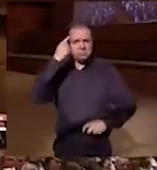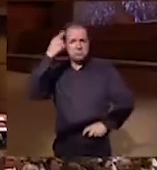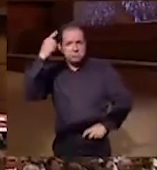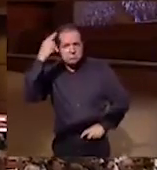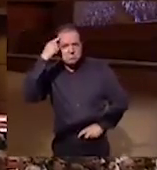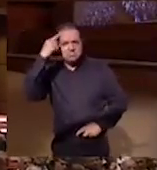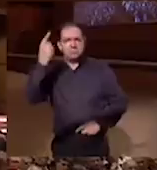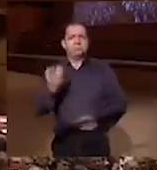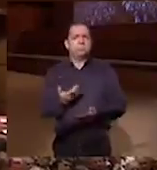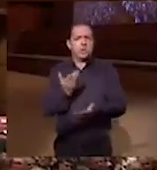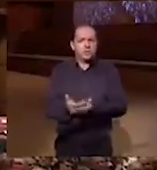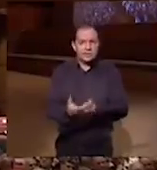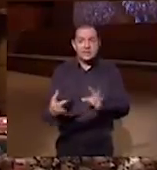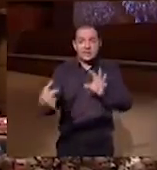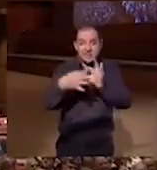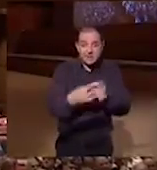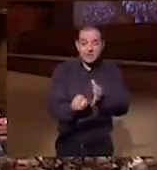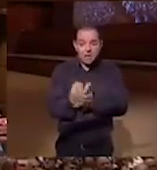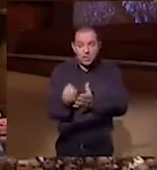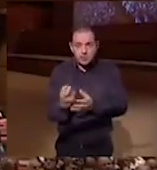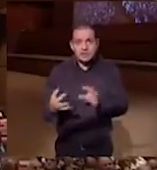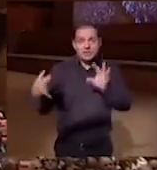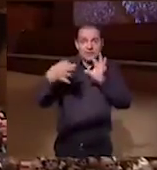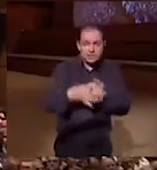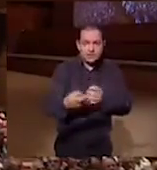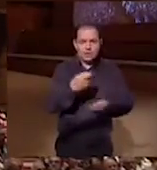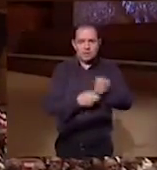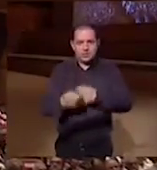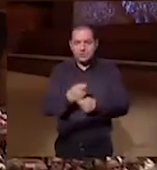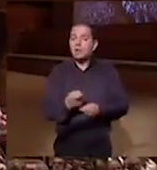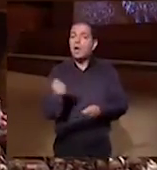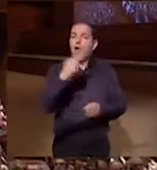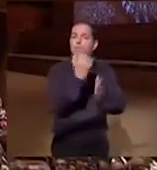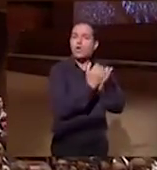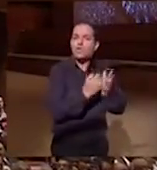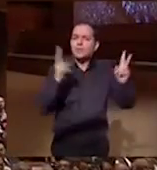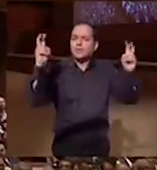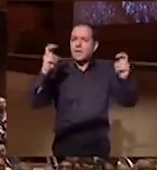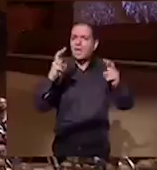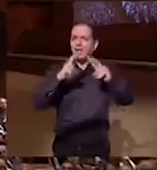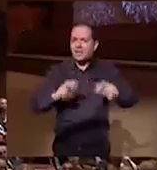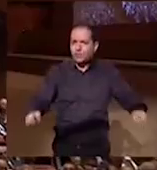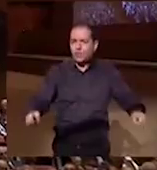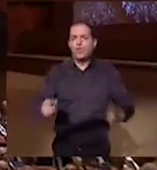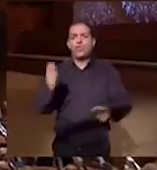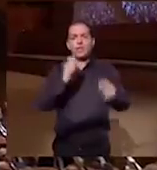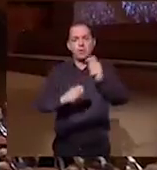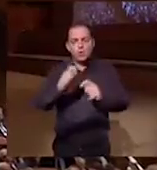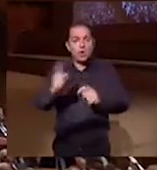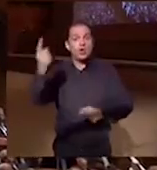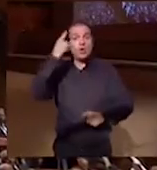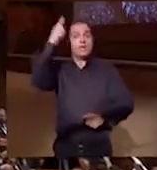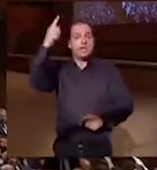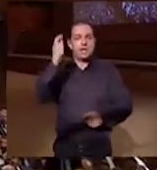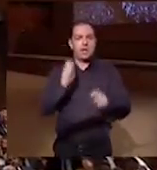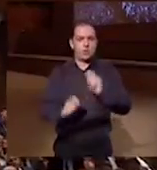τη σύνδεσή της με την παραγωγή και τις επιχειρήσεις με το πρόγραμμα «Ερευνώ, δημιουργώ, καινοτομώ».